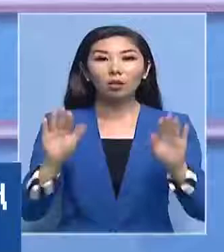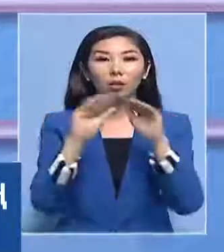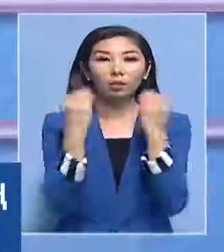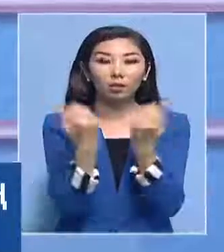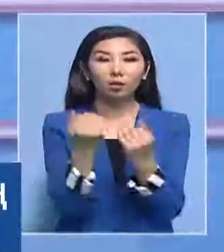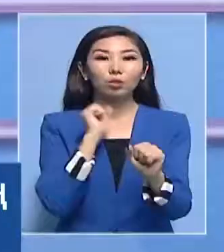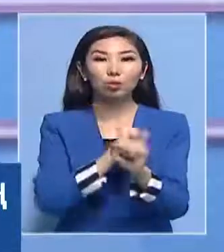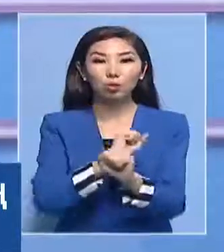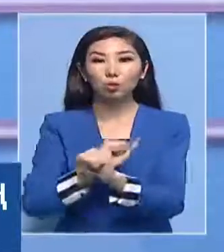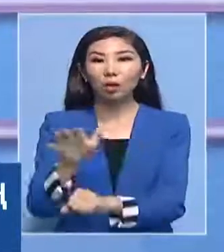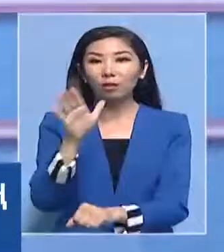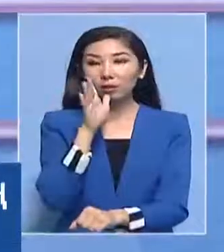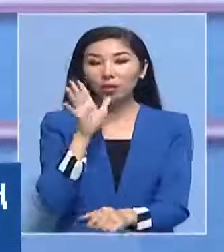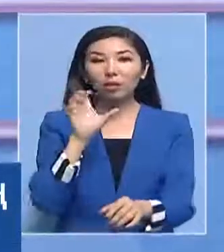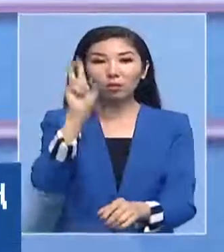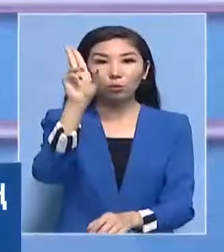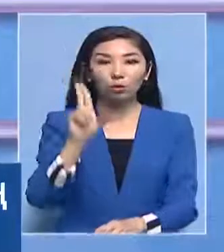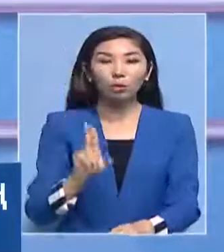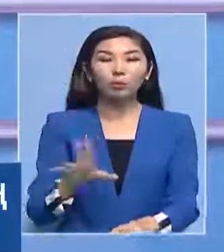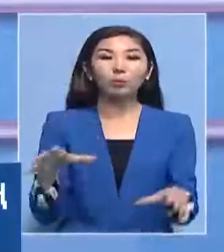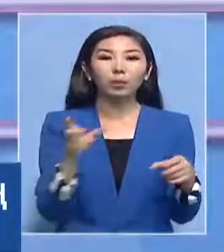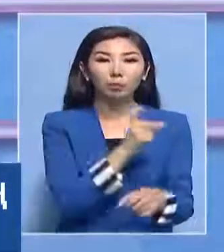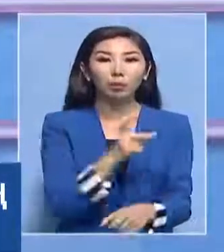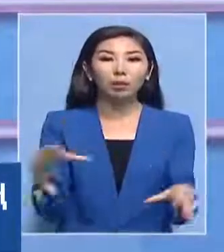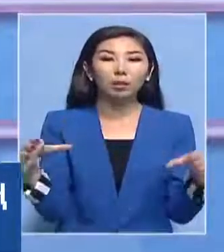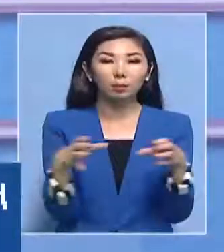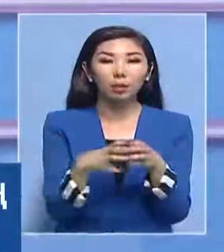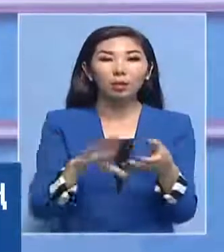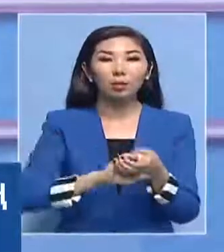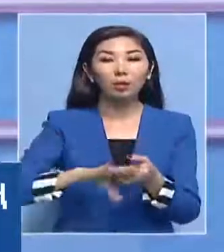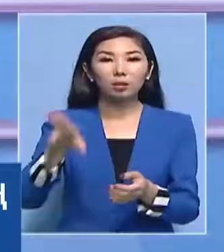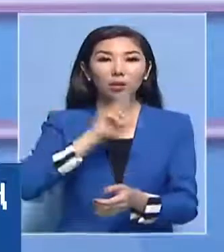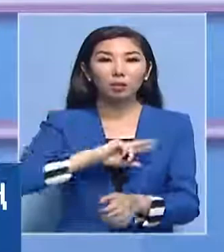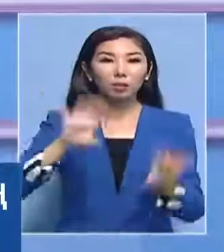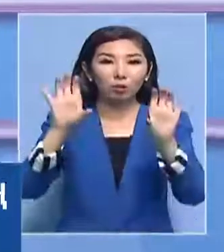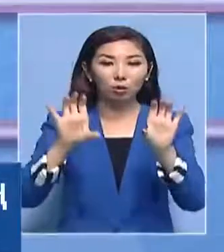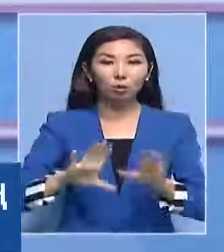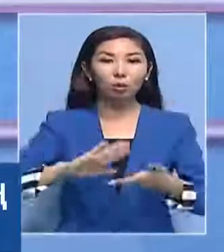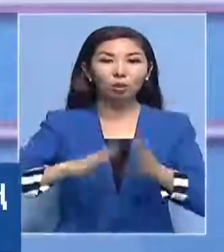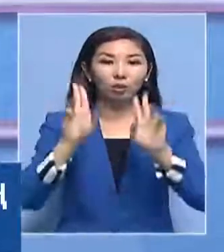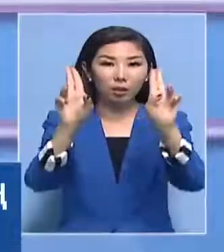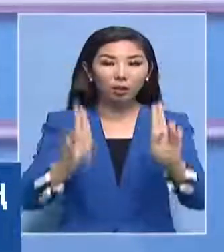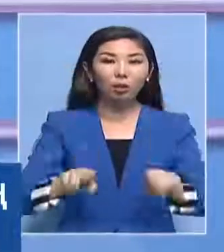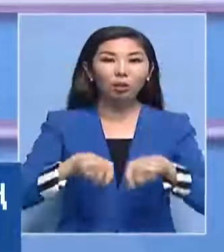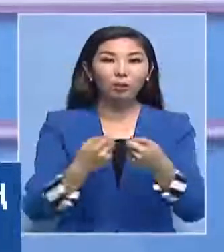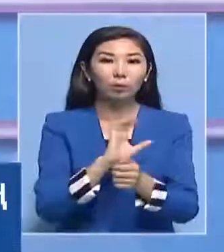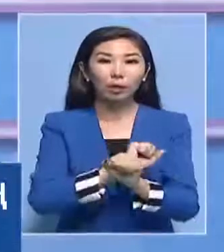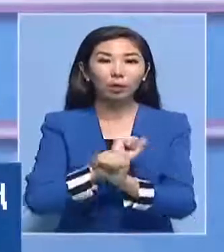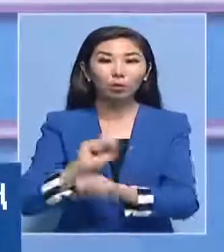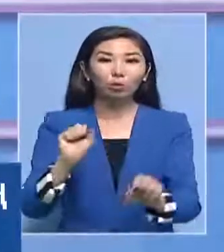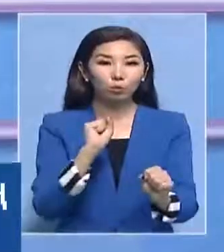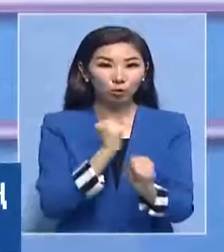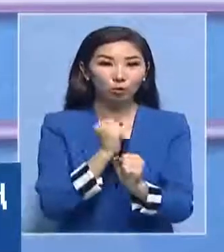карантиндік шектеу кезінде әлеуметтік әріптестерлермен бірігіп, еңбек заңнамасы мен ұжымдық шарттардың сақталуына бақылау